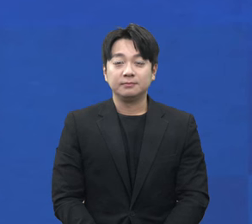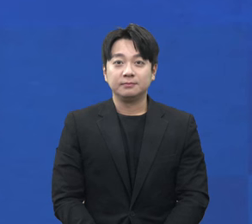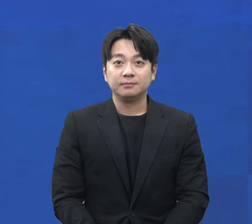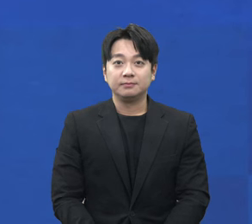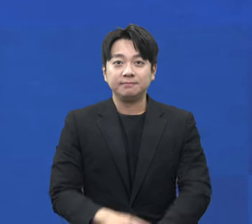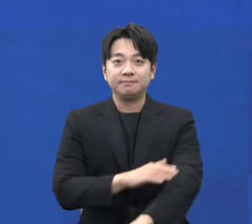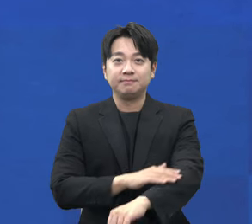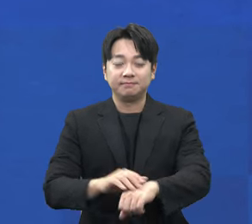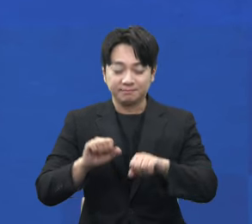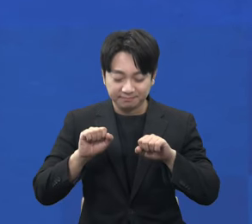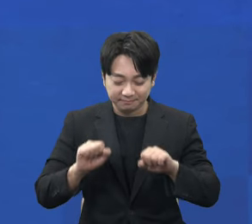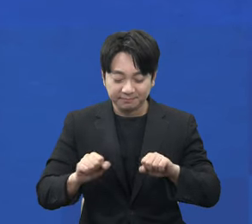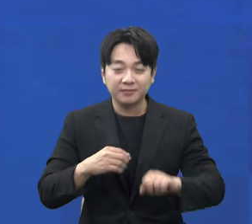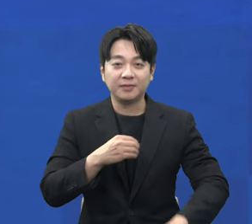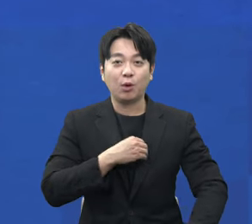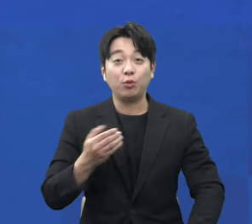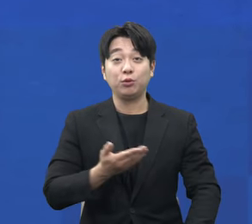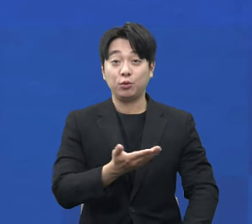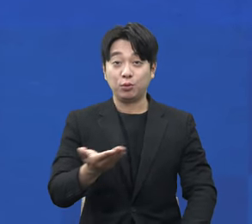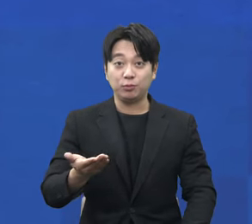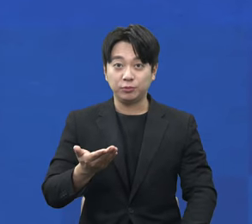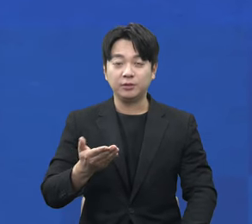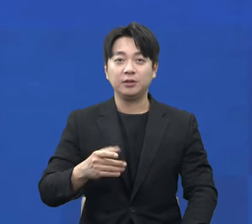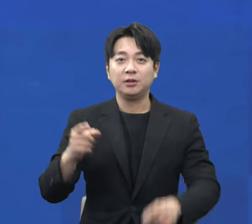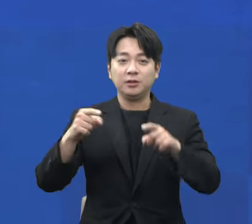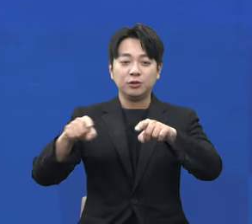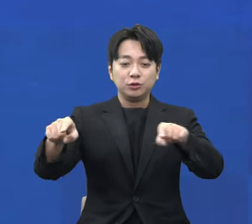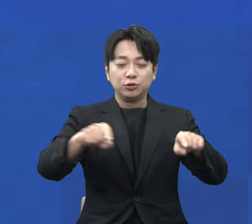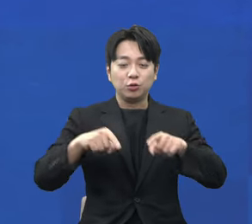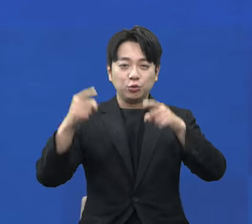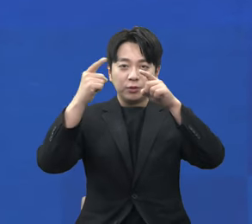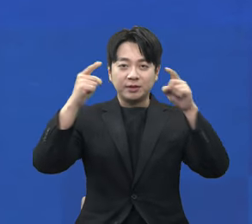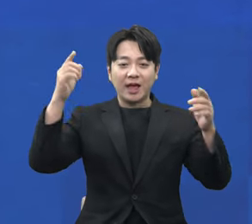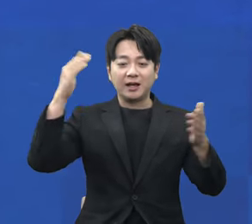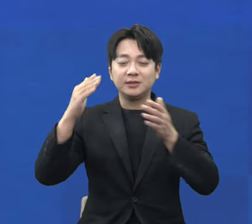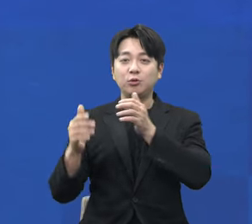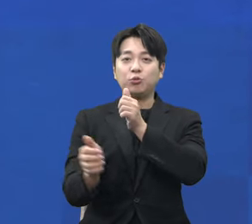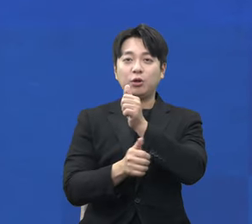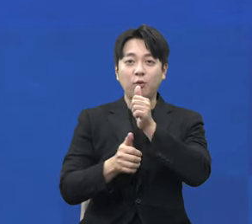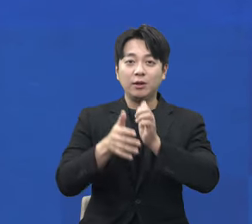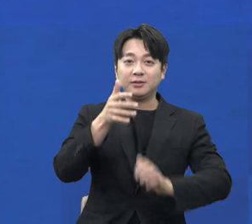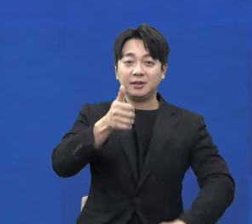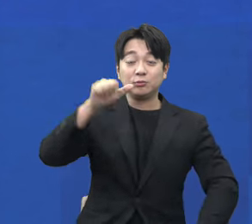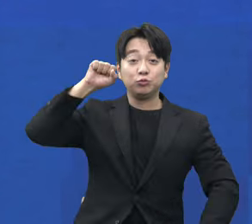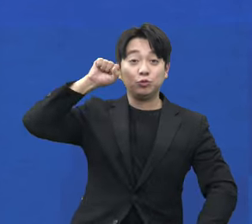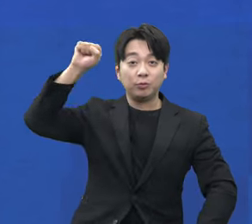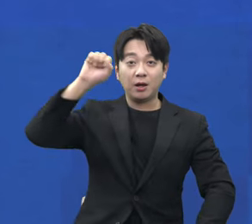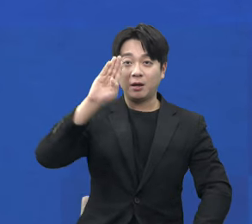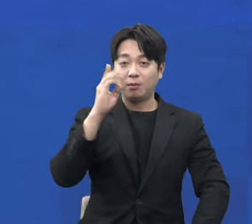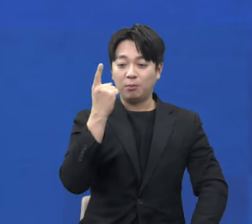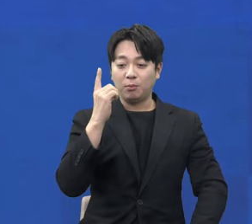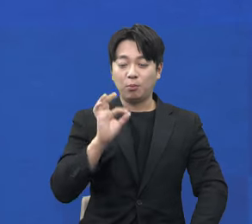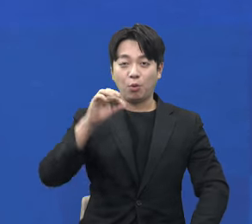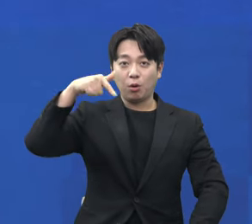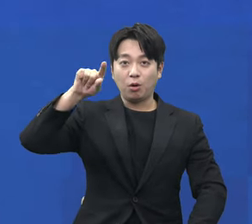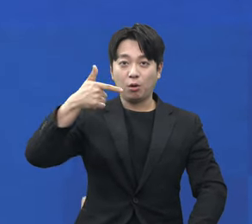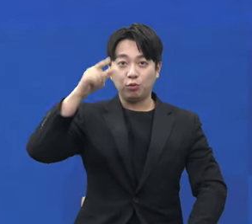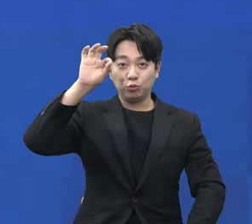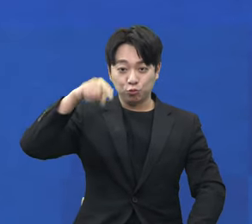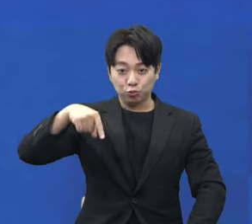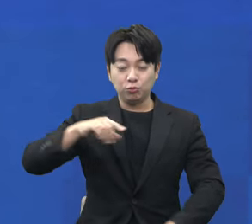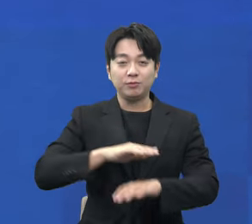안녕하십니까 당원동지 여러분 전국 대학생 위원장 선거 후보 기호 2번 봉건 인사 올립니다